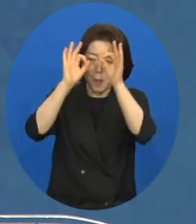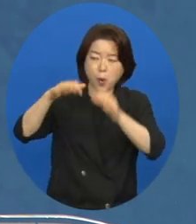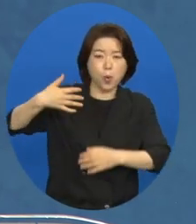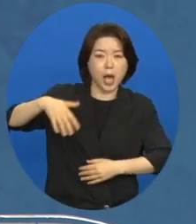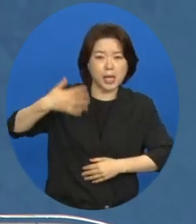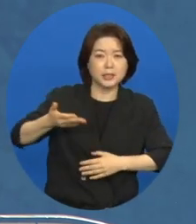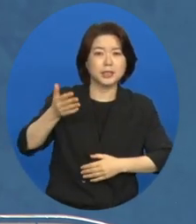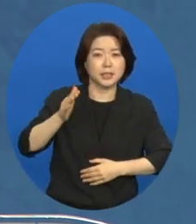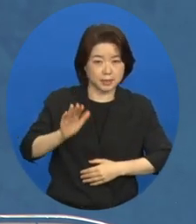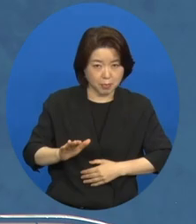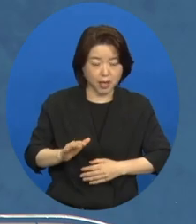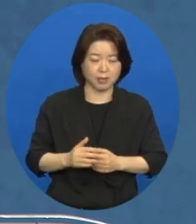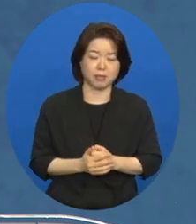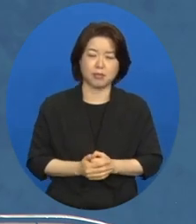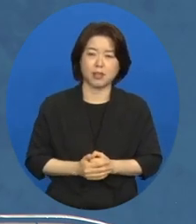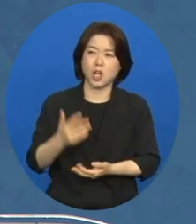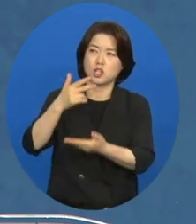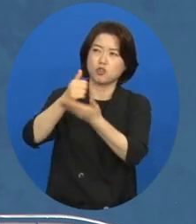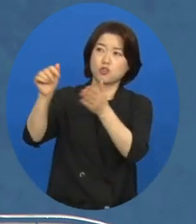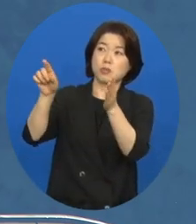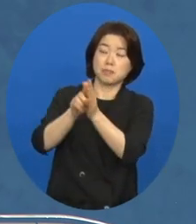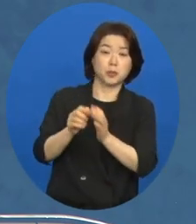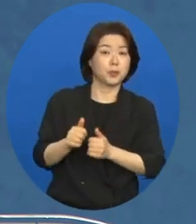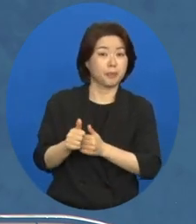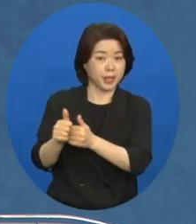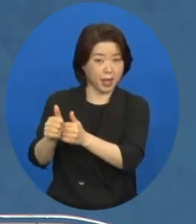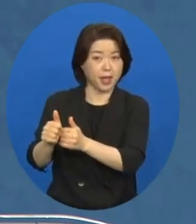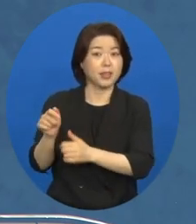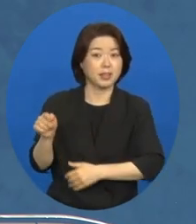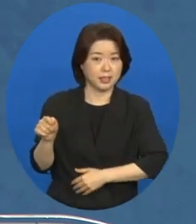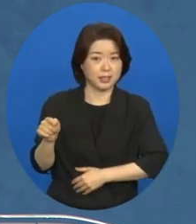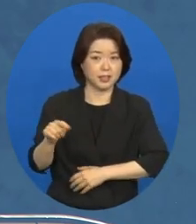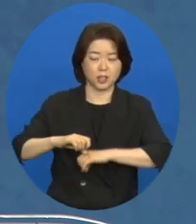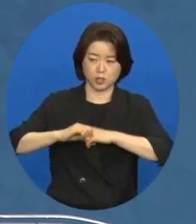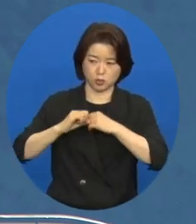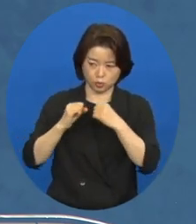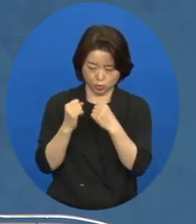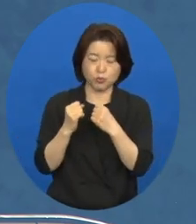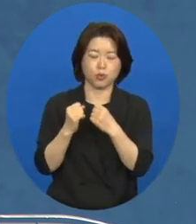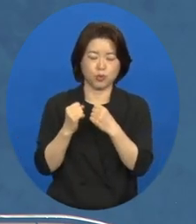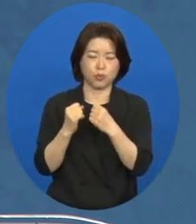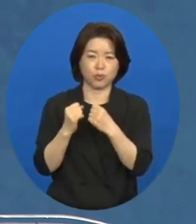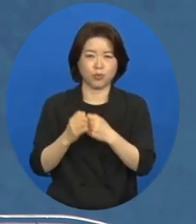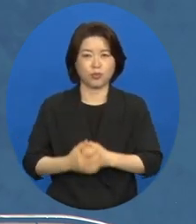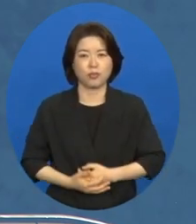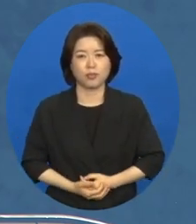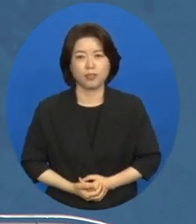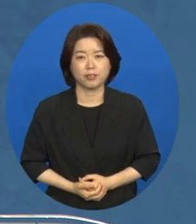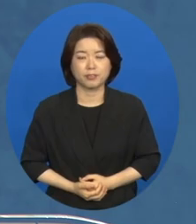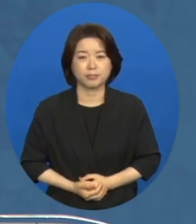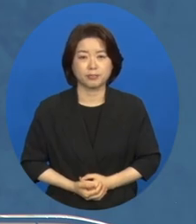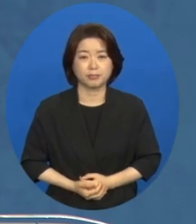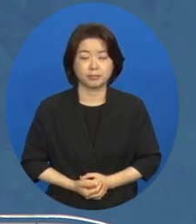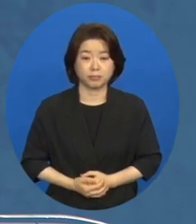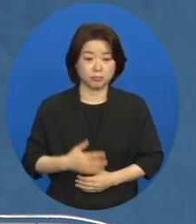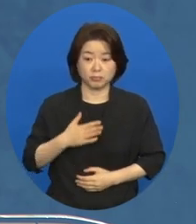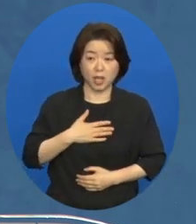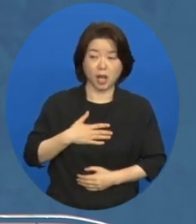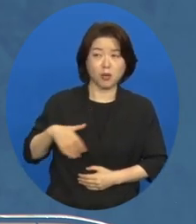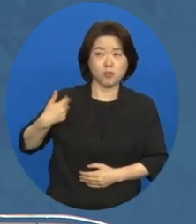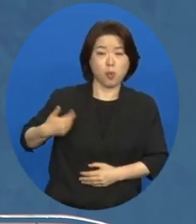않지만 그러나 주님을 믿고 따르는 것이 순종인 것이죠. 아직 알 수